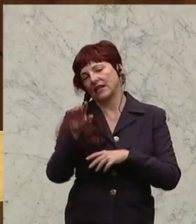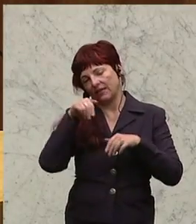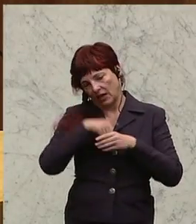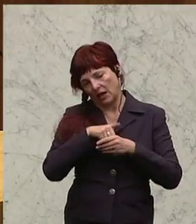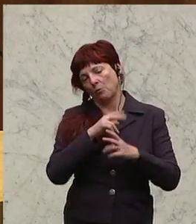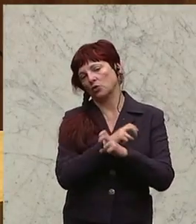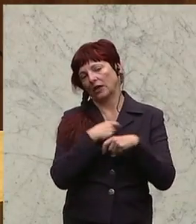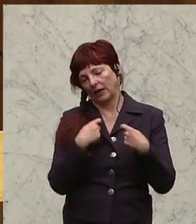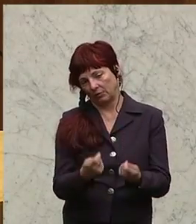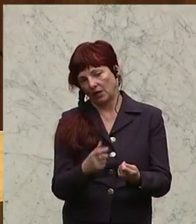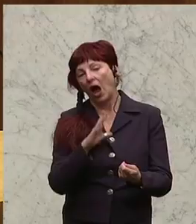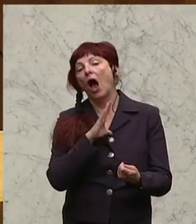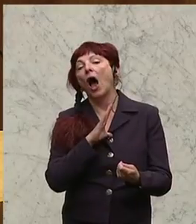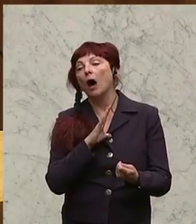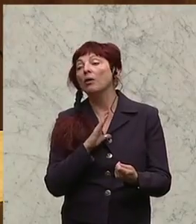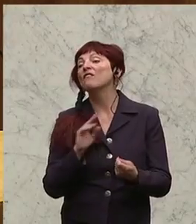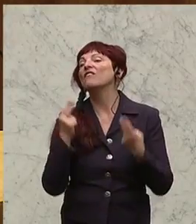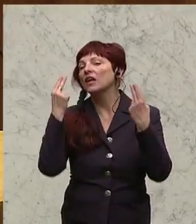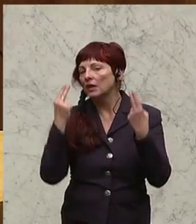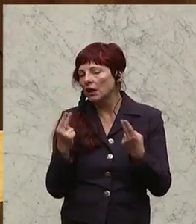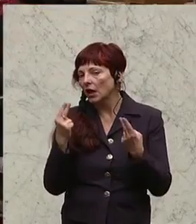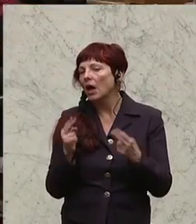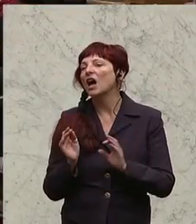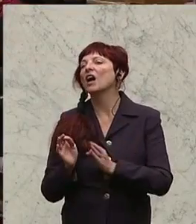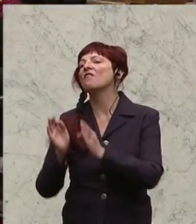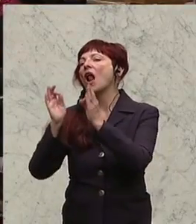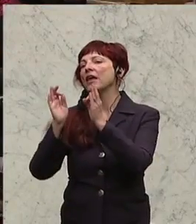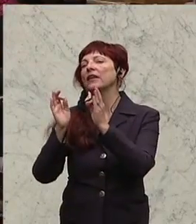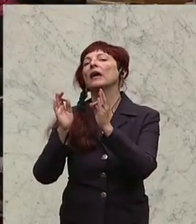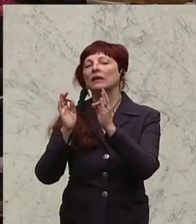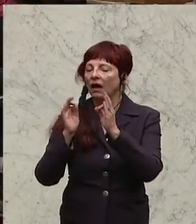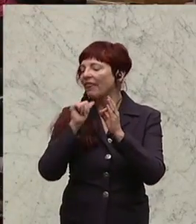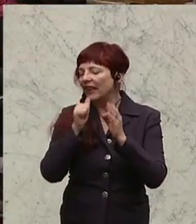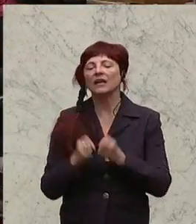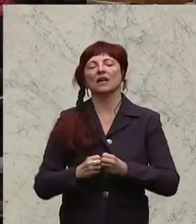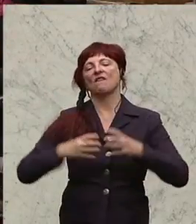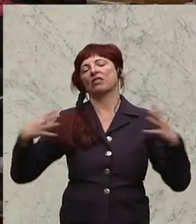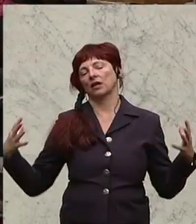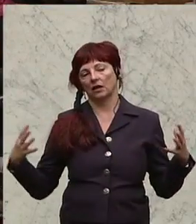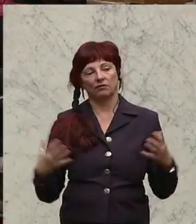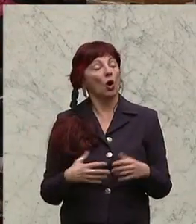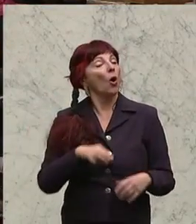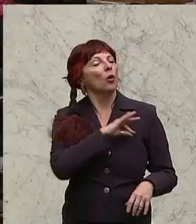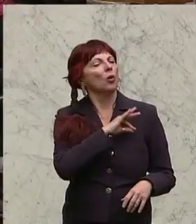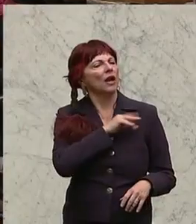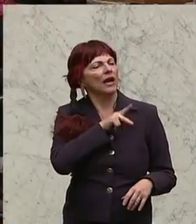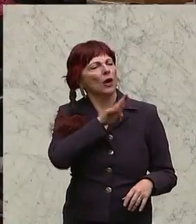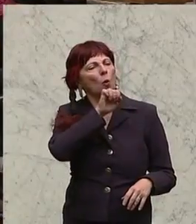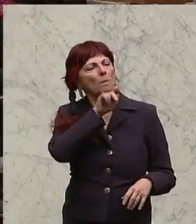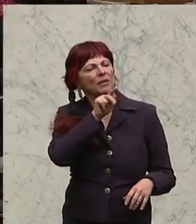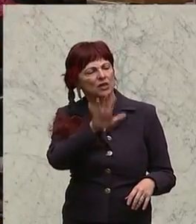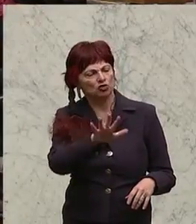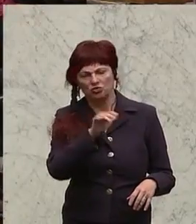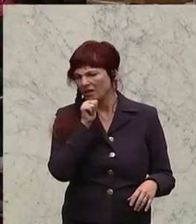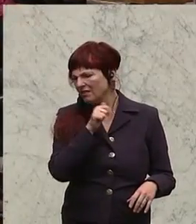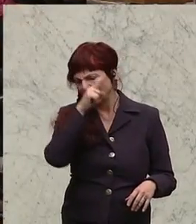Prämisse beim ORF muss lauten: Qualität statt Quantität. Es macht wenig Sinn, Kollege Kumpitsch hat das ausgeführt, wenn die